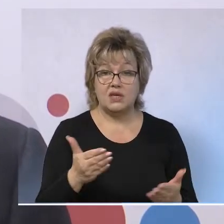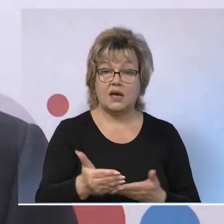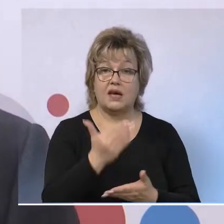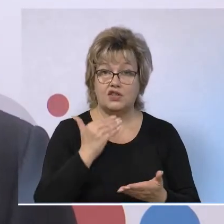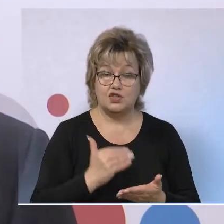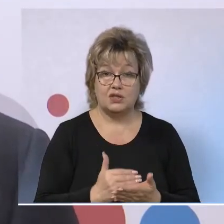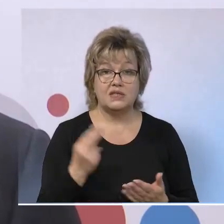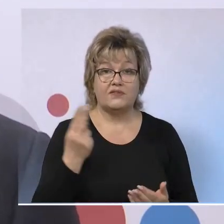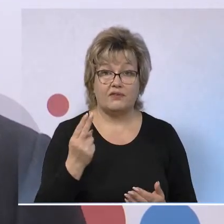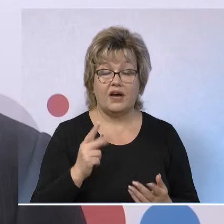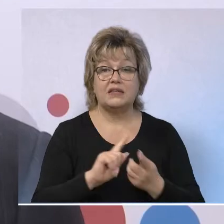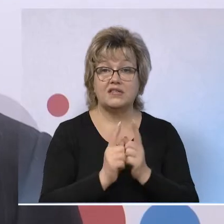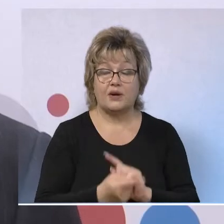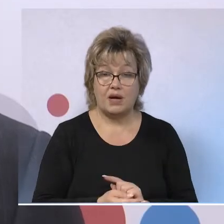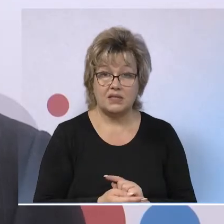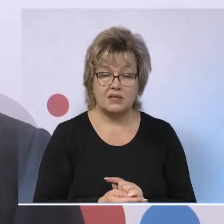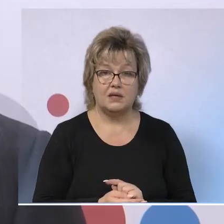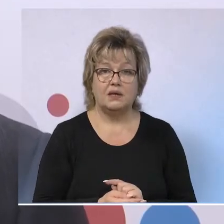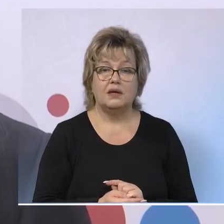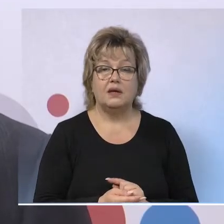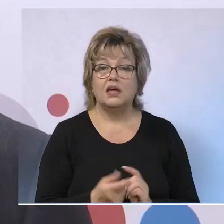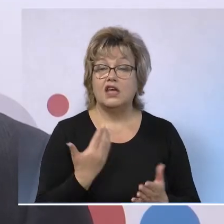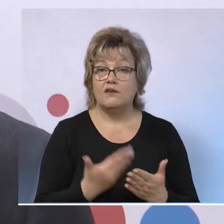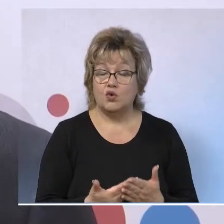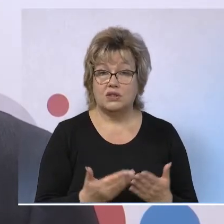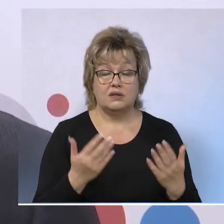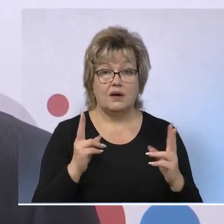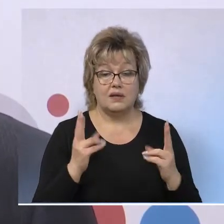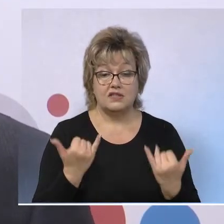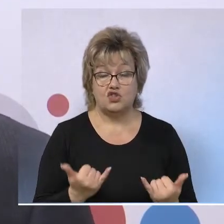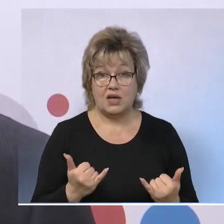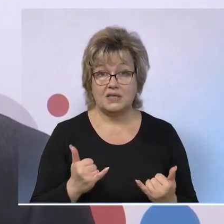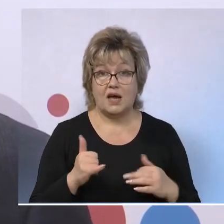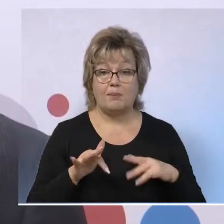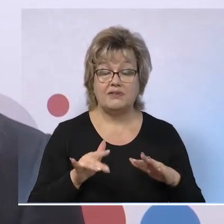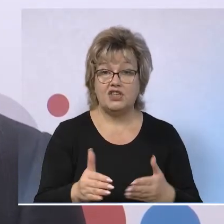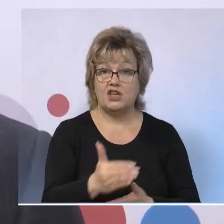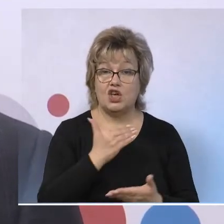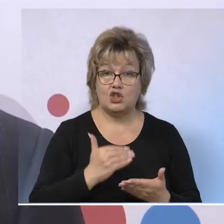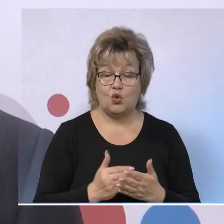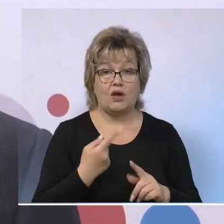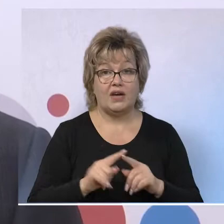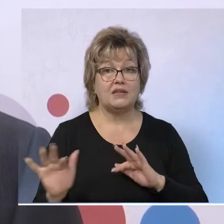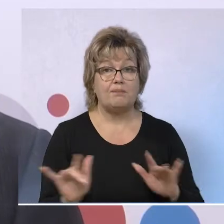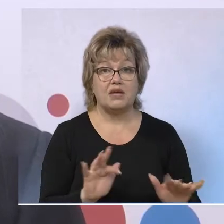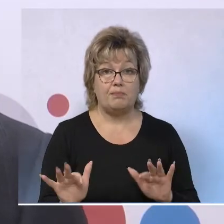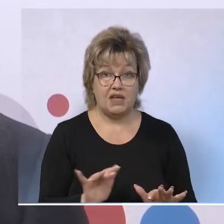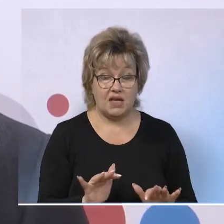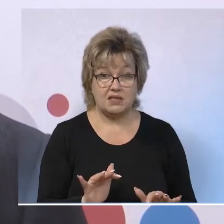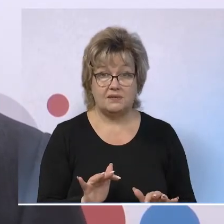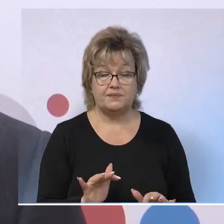пути конечной цели вот этой цифровой трансформации. И вот сейчас, как подведение неких итогов, это мероприятие